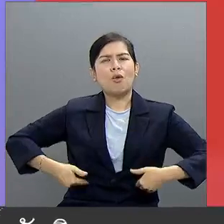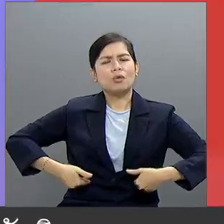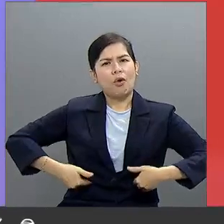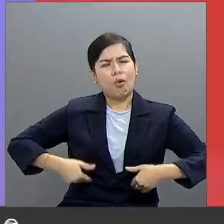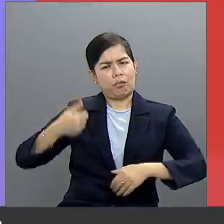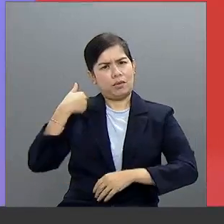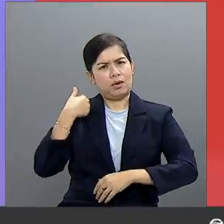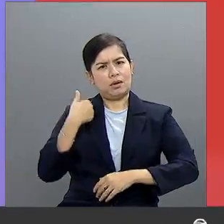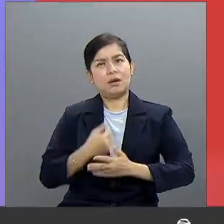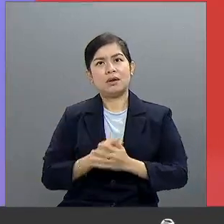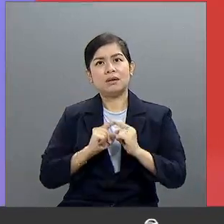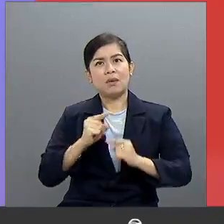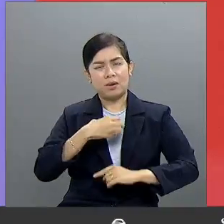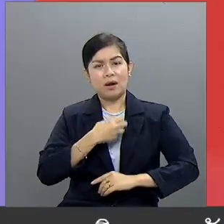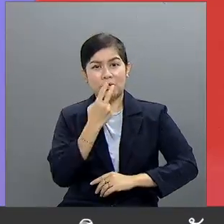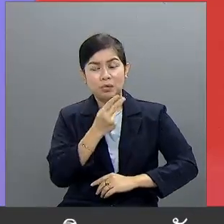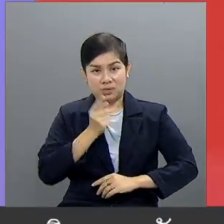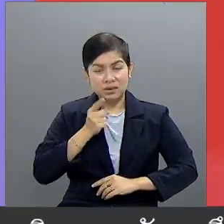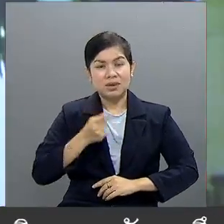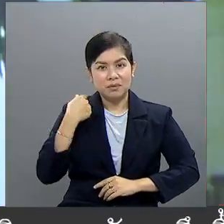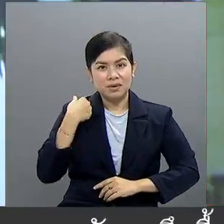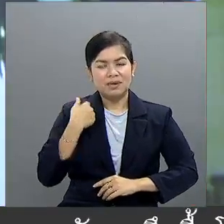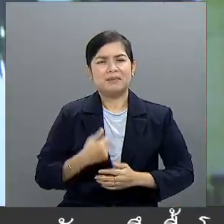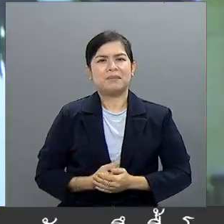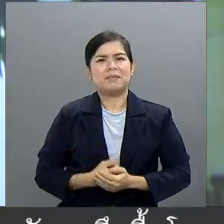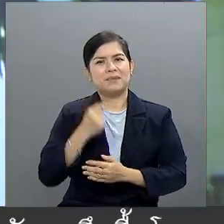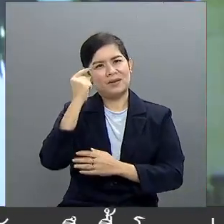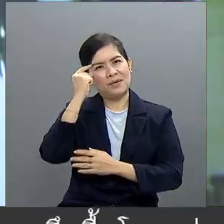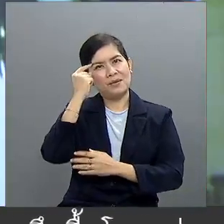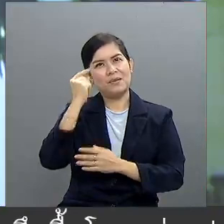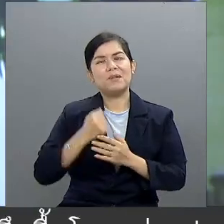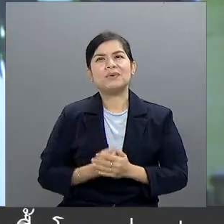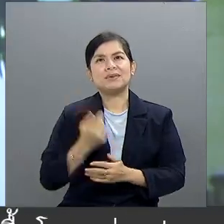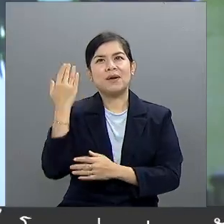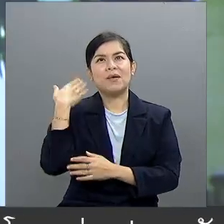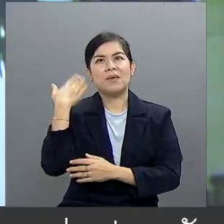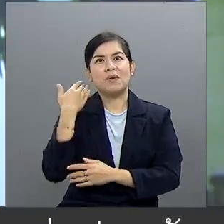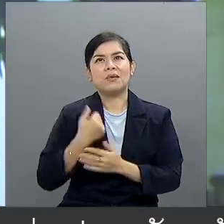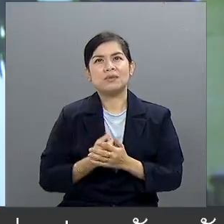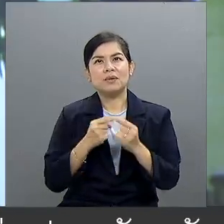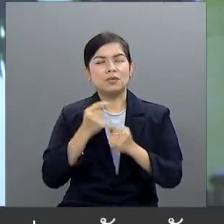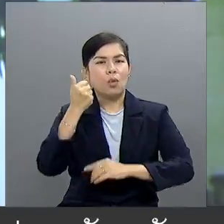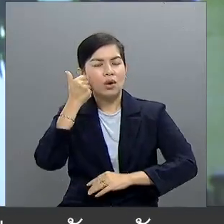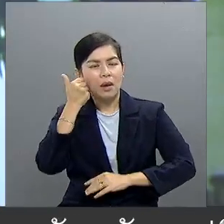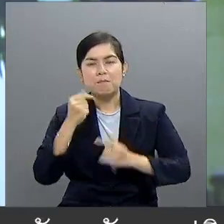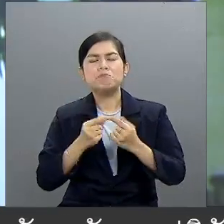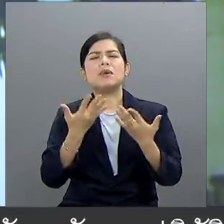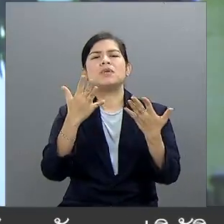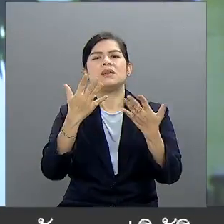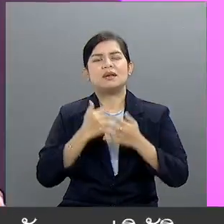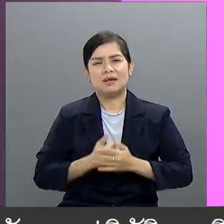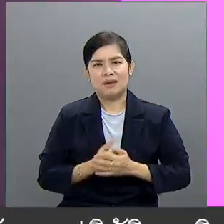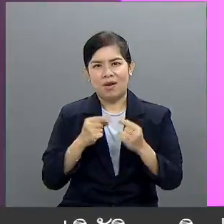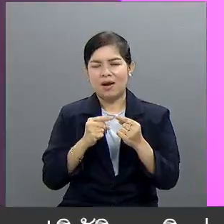ก่าๆเลยอ่ะ ตอนเด็กๆ ไม่รู้มีบันทึกแบบภาพไว้หรือเปล่า ขอบพระคุณเทคโนโลยีสมัยนั้นที่โทรศัพท์มือถือหรือว่าโลกโซเชียลยังมาไม่ถึง ไม่งั้นภ